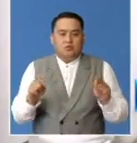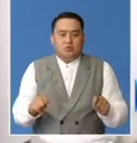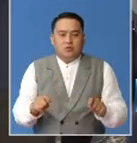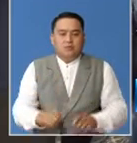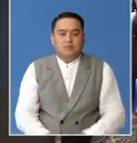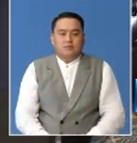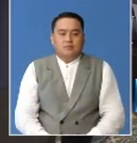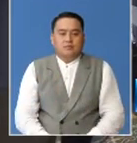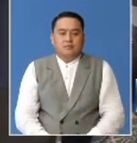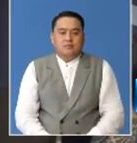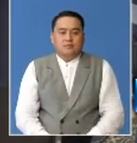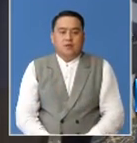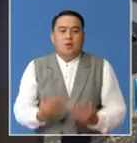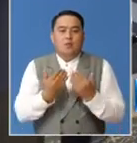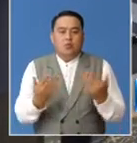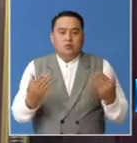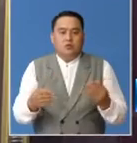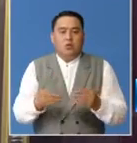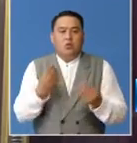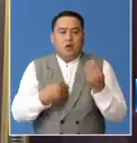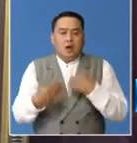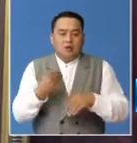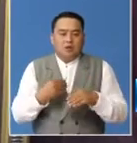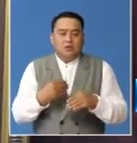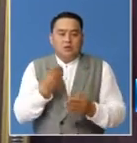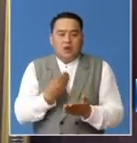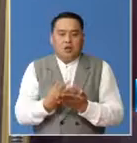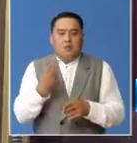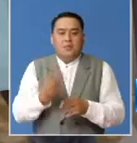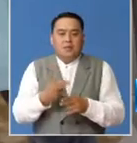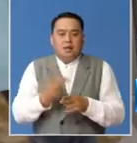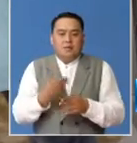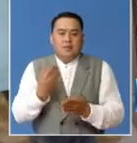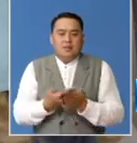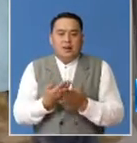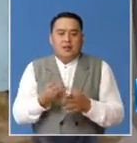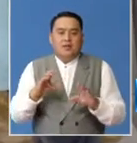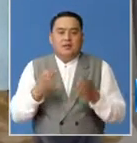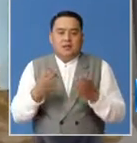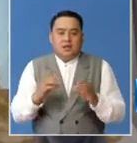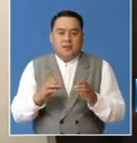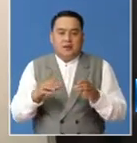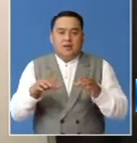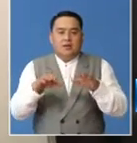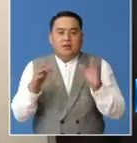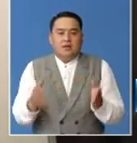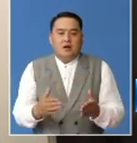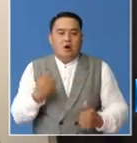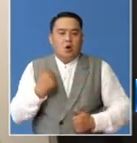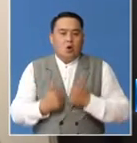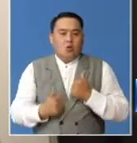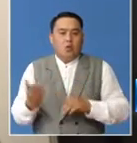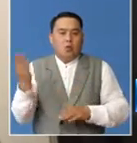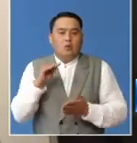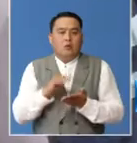Букеевской Орде. Немало в музее украшений и изделий, сделанных из драгоценных металлов. К примеру, этот серебряный самовар – гордость выставки. В свое время